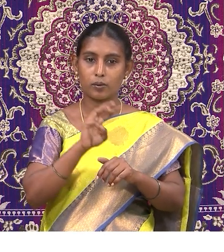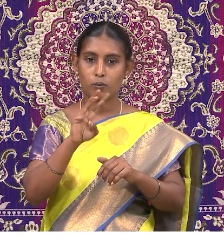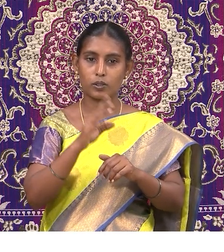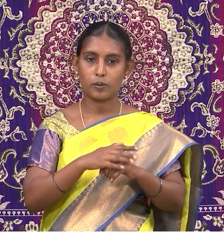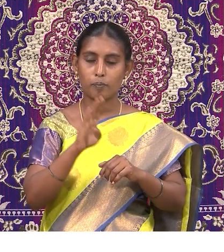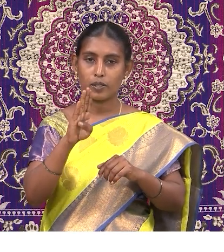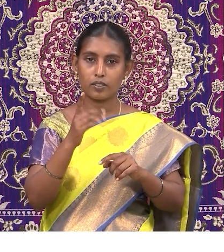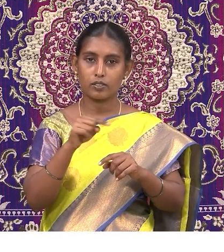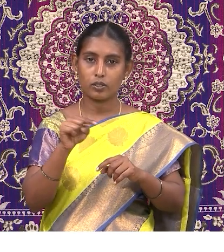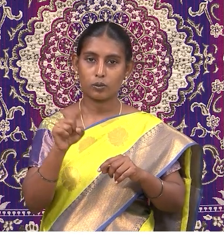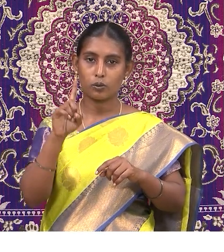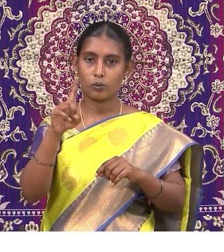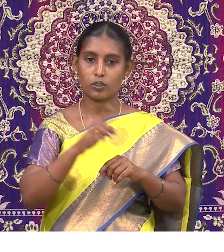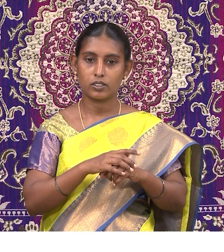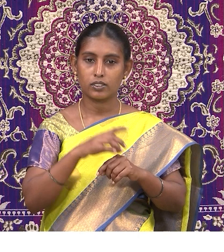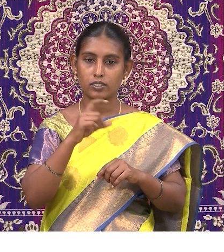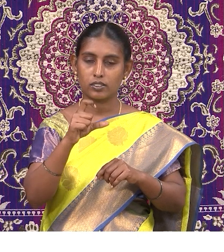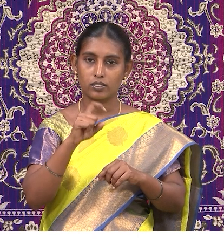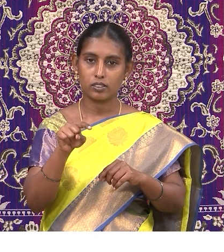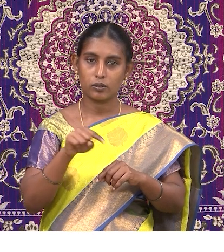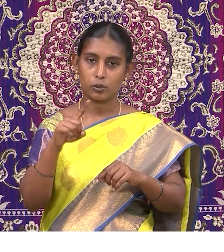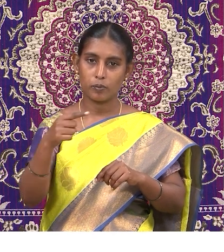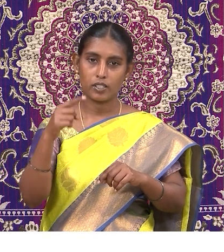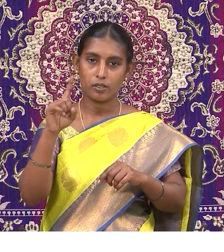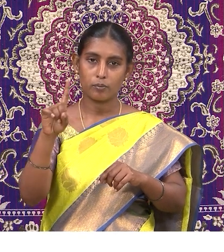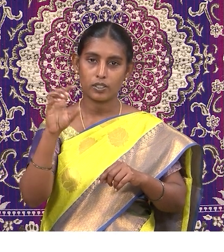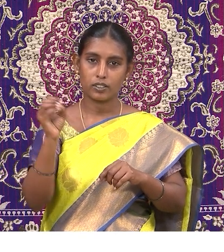ஒன்று, சி ஈக்குவல் டு மைனஸ் பத்து.